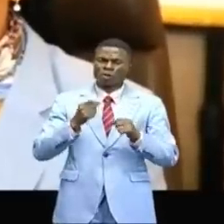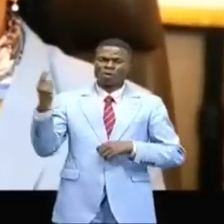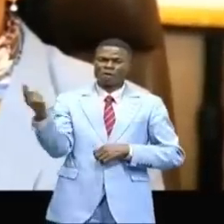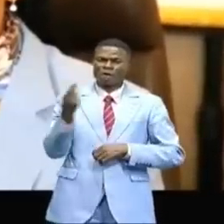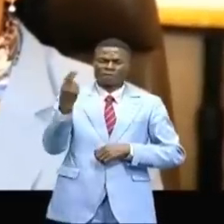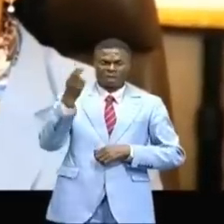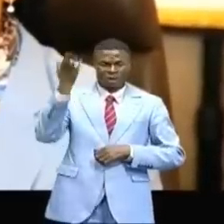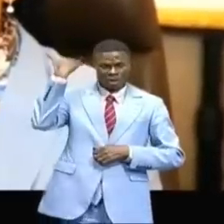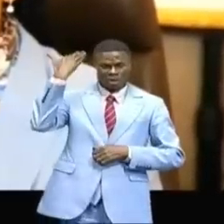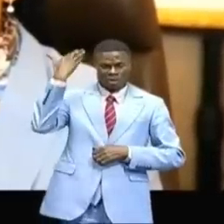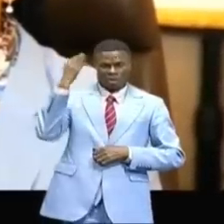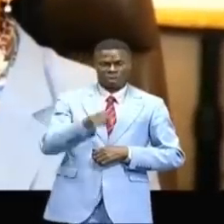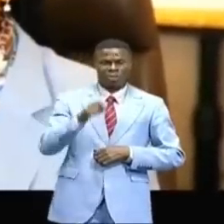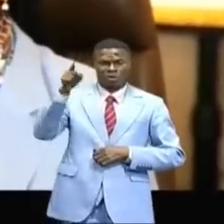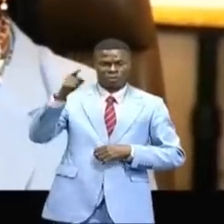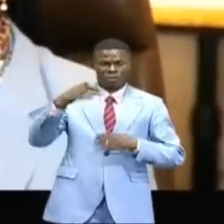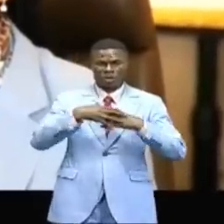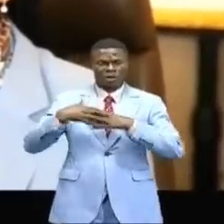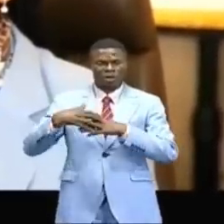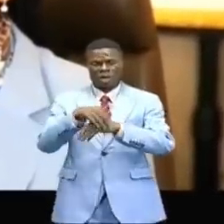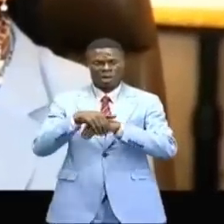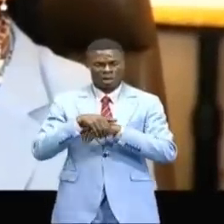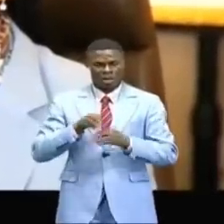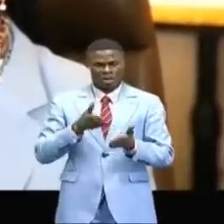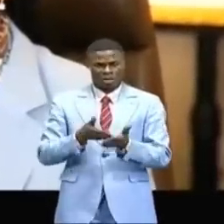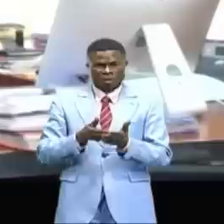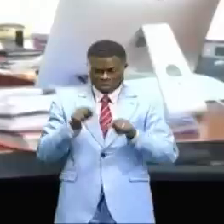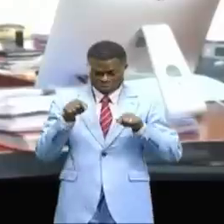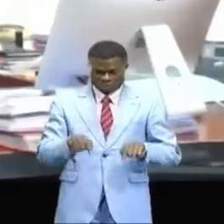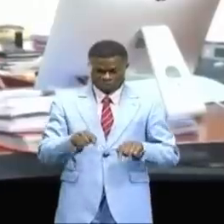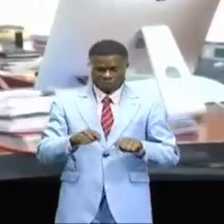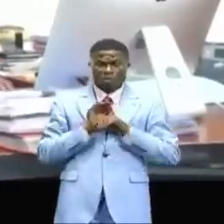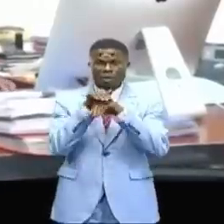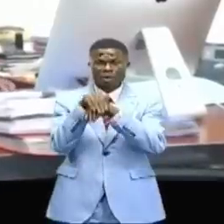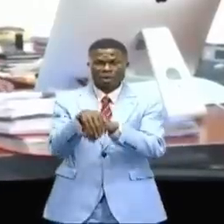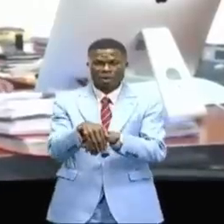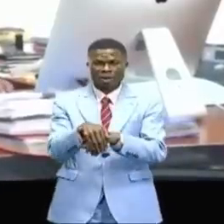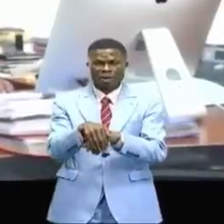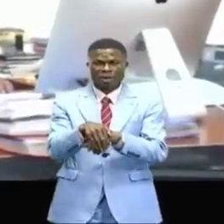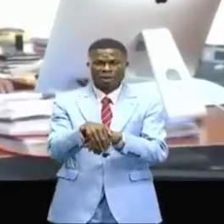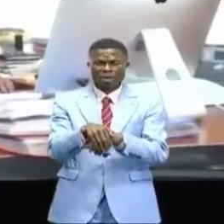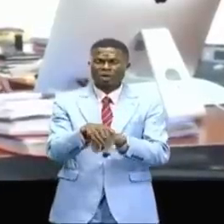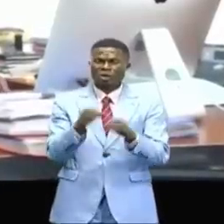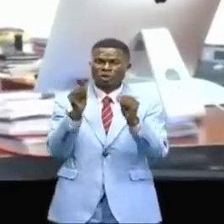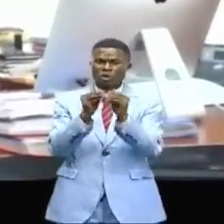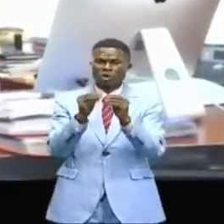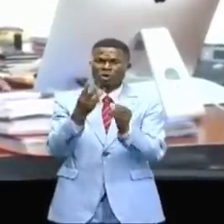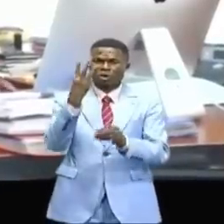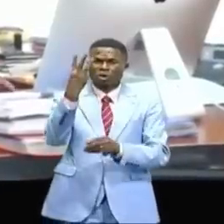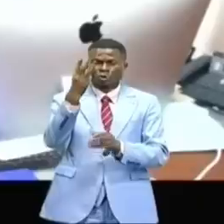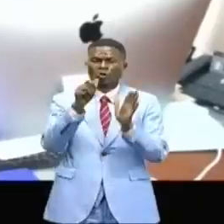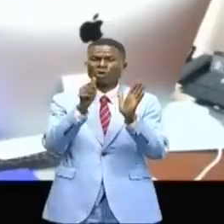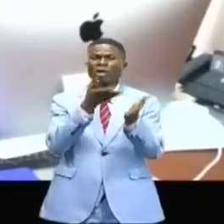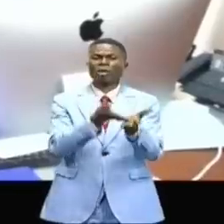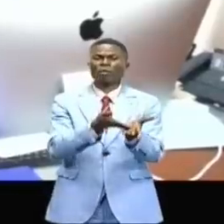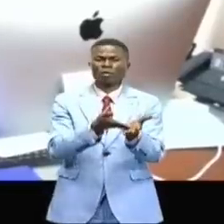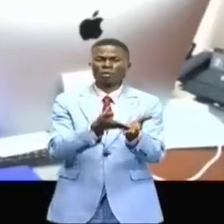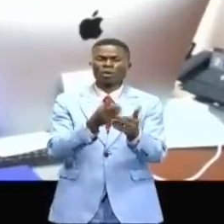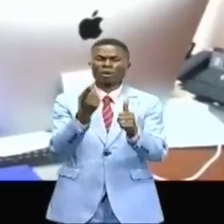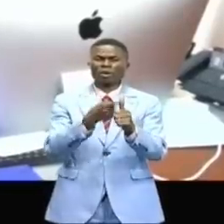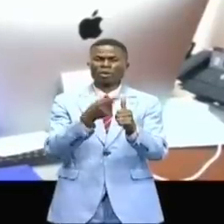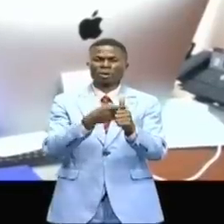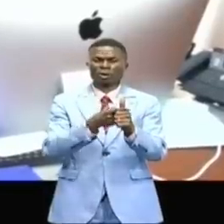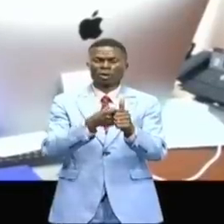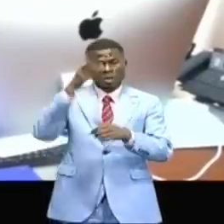prévus des Millennium Challenge Corporation. Au moment de son engagement, il n'y réunissait que 3 indicateurs, à savoir